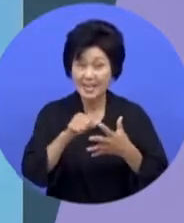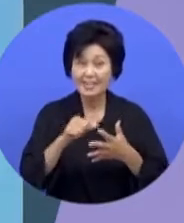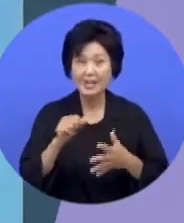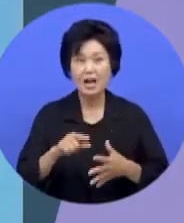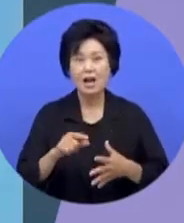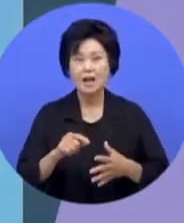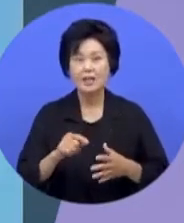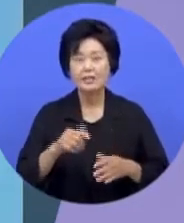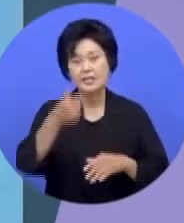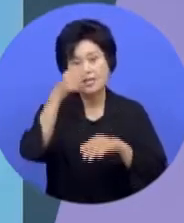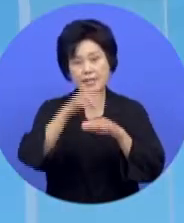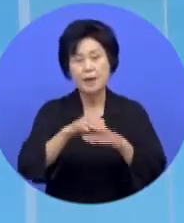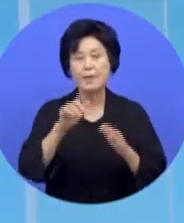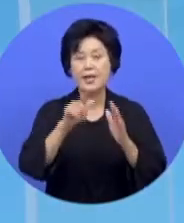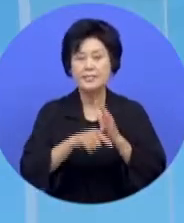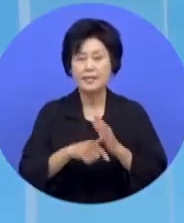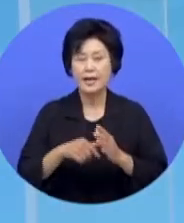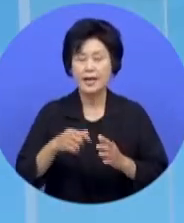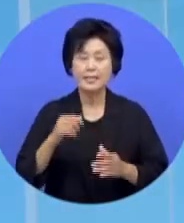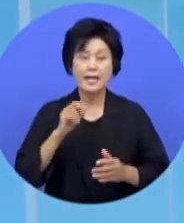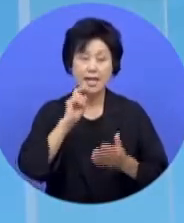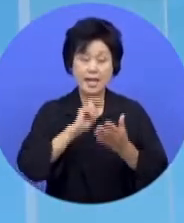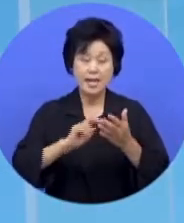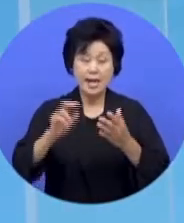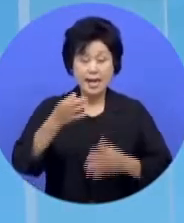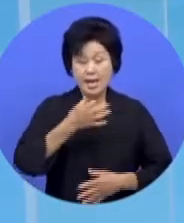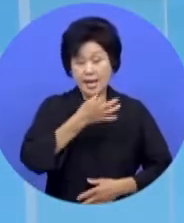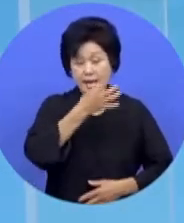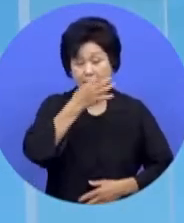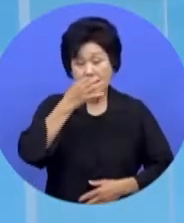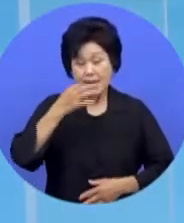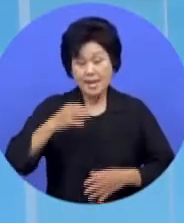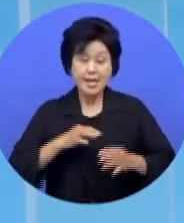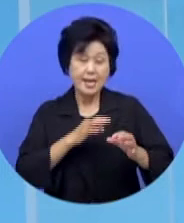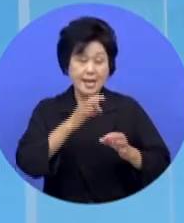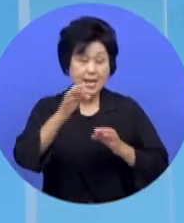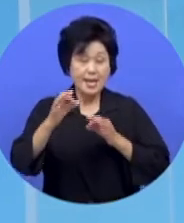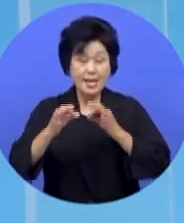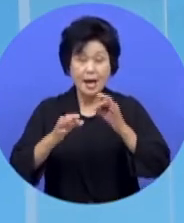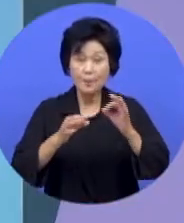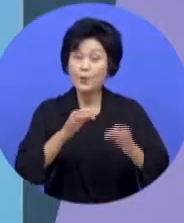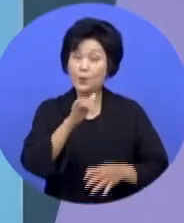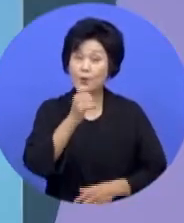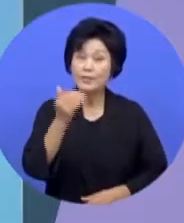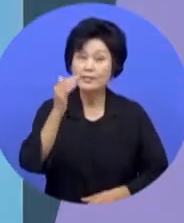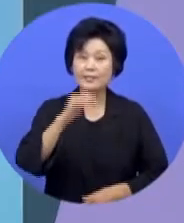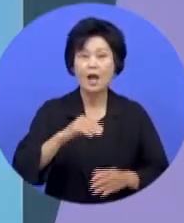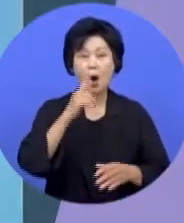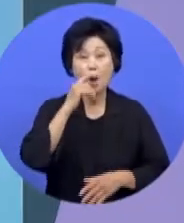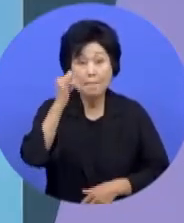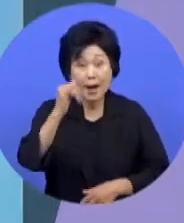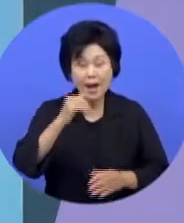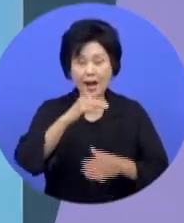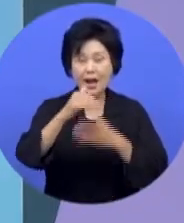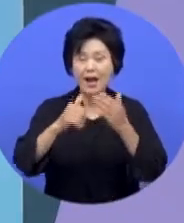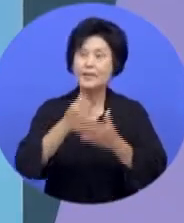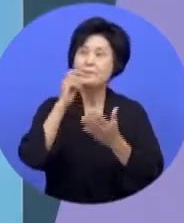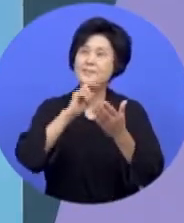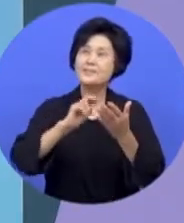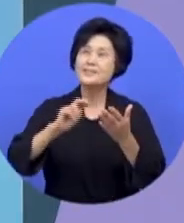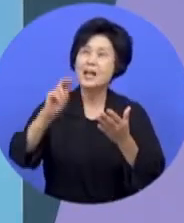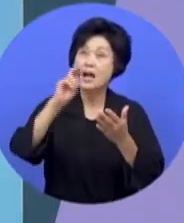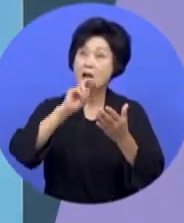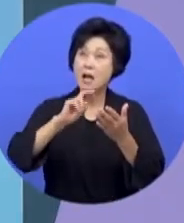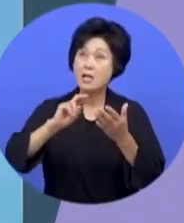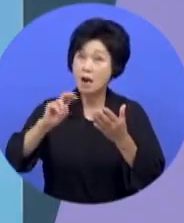아이가 찬양하거든요. 그래서 찬양팀에서 배웠던 그 찬양을 막 부르면서 엄마, 하나님 찬양하는 것 중에서도 진짜 신나는